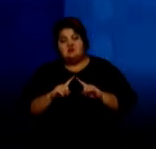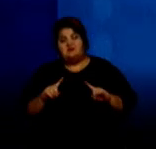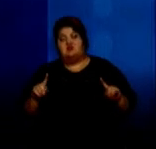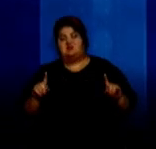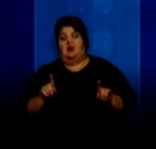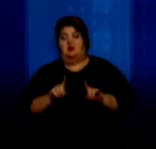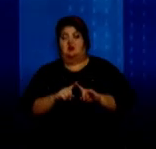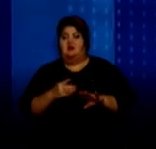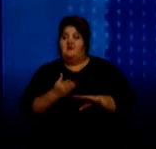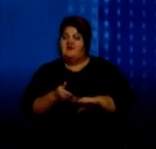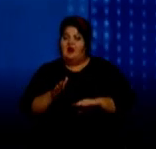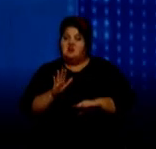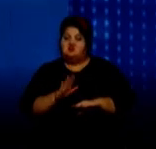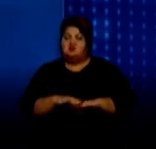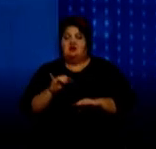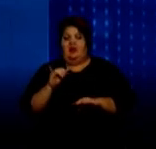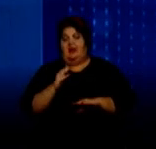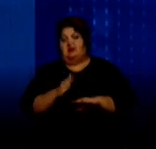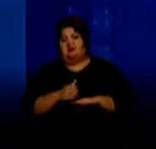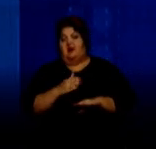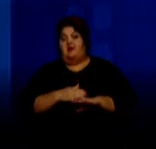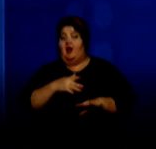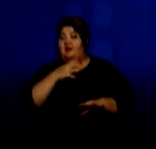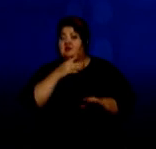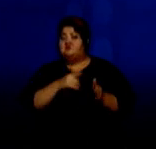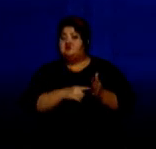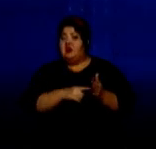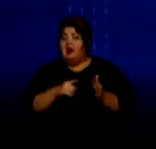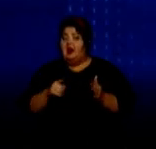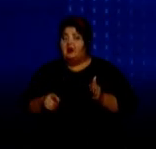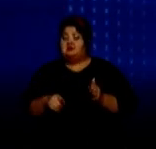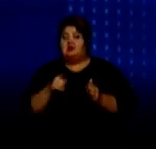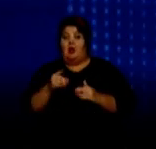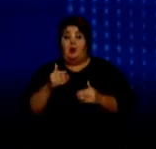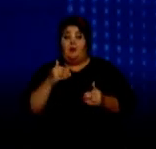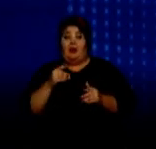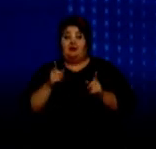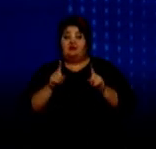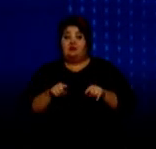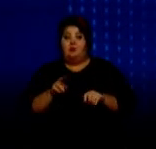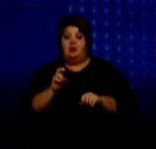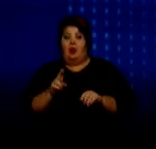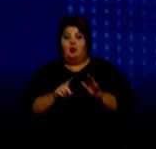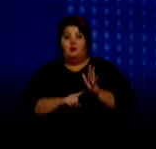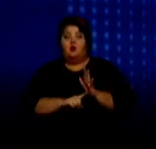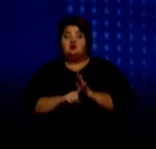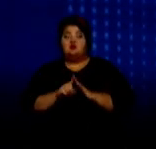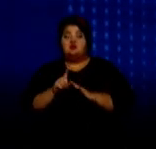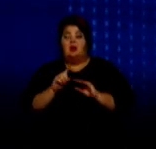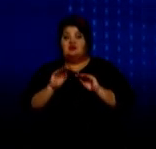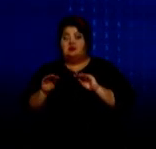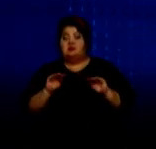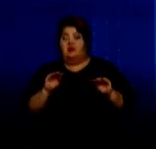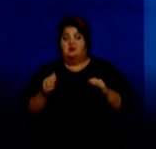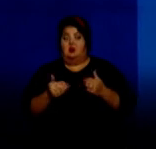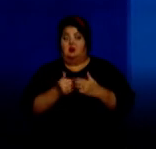такий важкий і тривалий у часі, тому що перед тим, як починати ставити нові